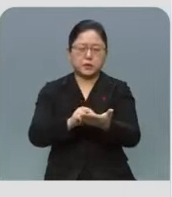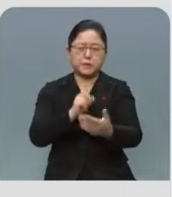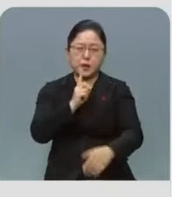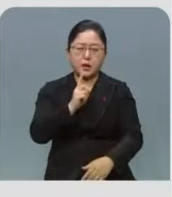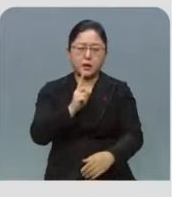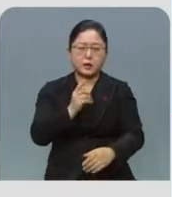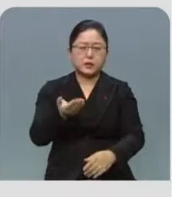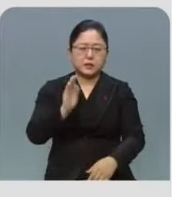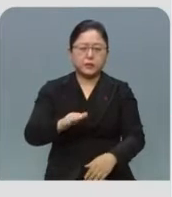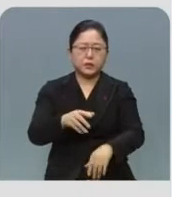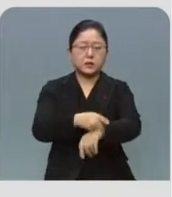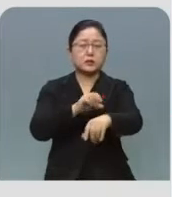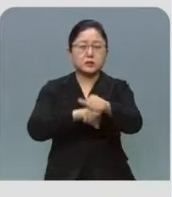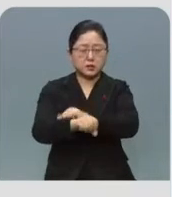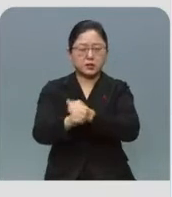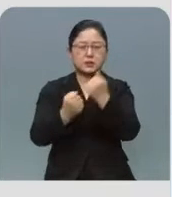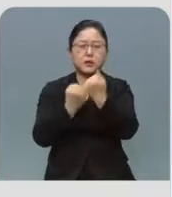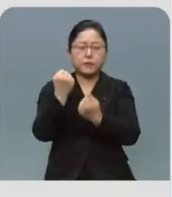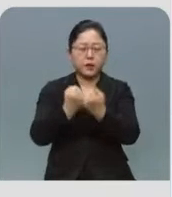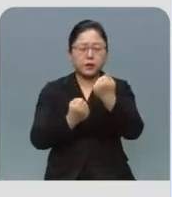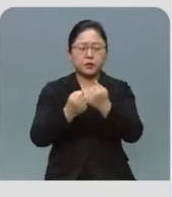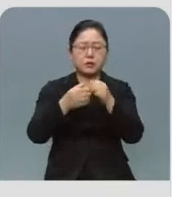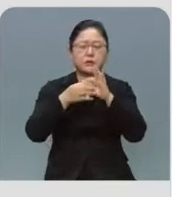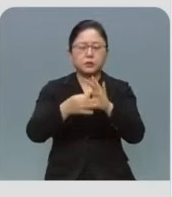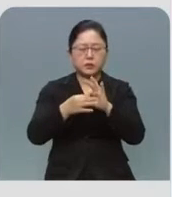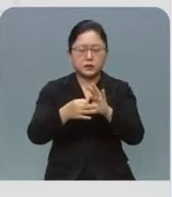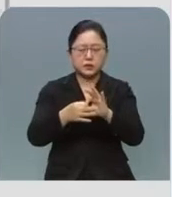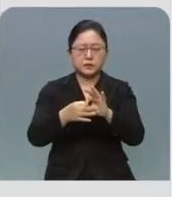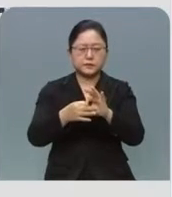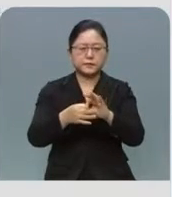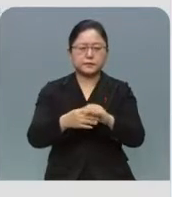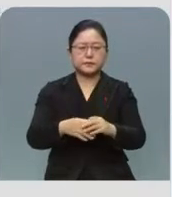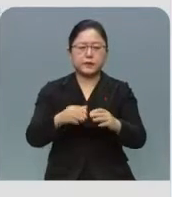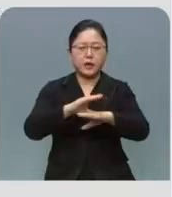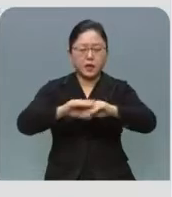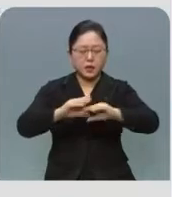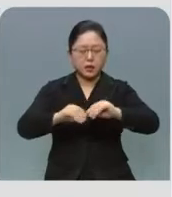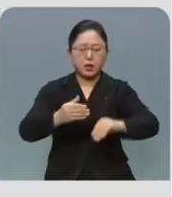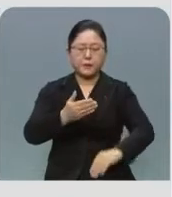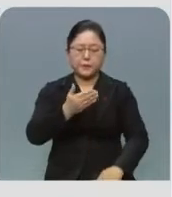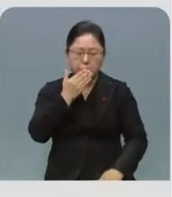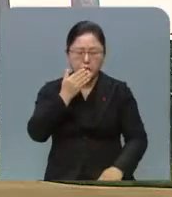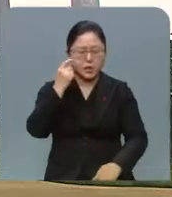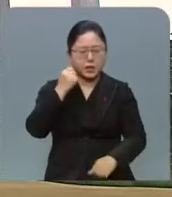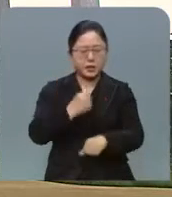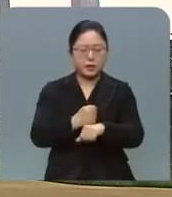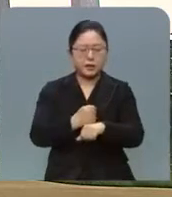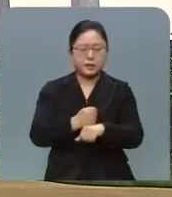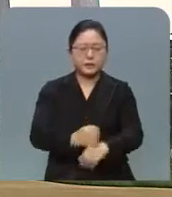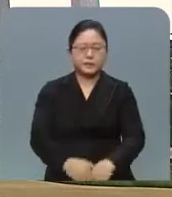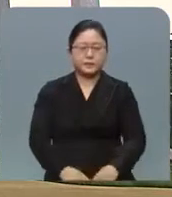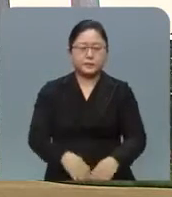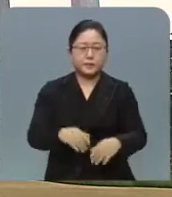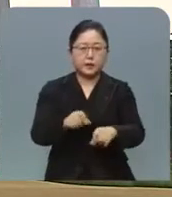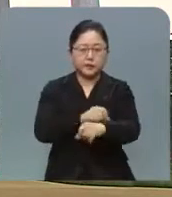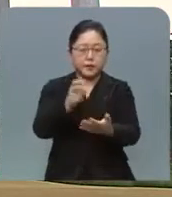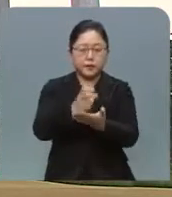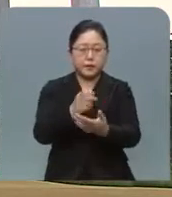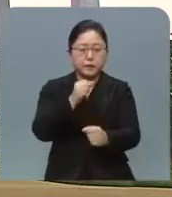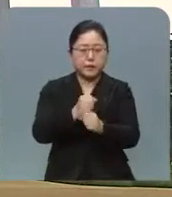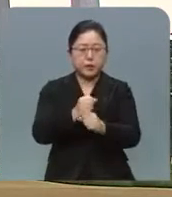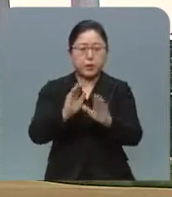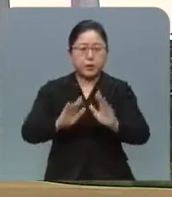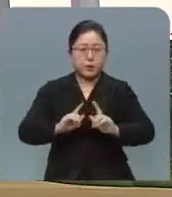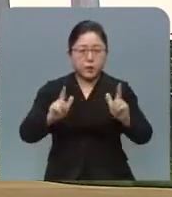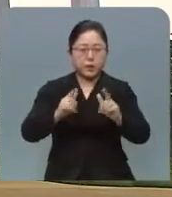있습니다만은 적극적인 어떤 설득과 또 설명을 통해서 해결해 나갈 수 있도록 하겠습니다. 관련 특별법 제정이